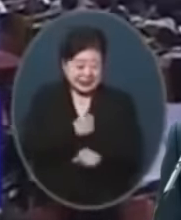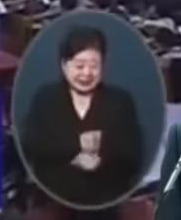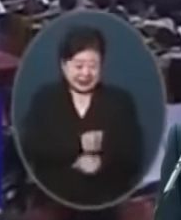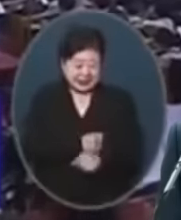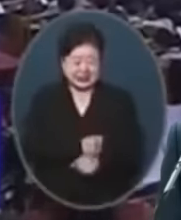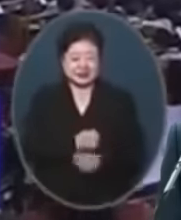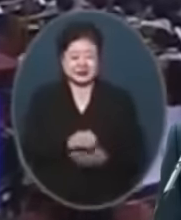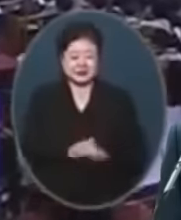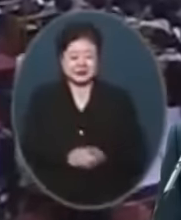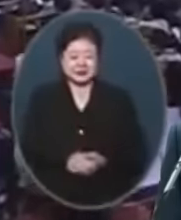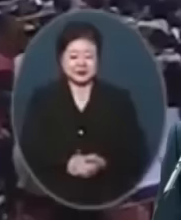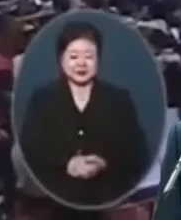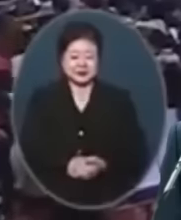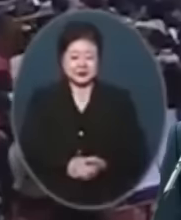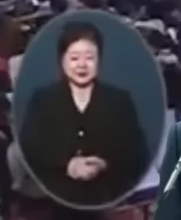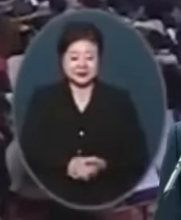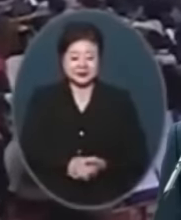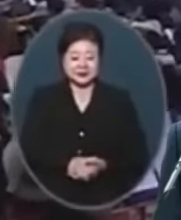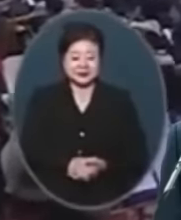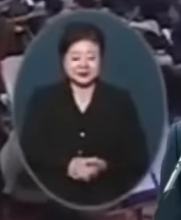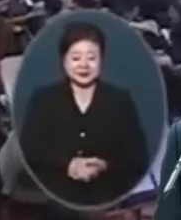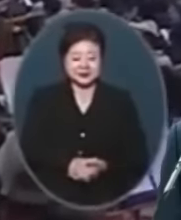행하게 함이라고 말씀하신 것입니다.